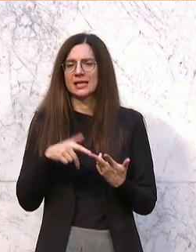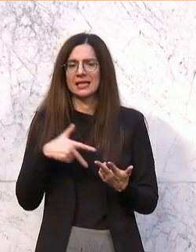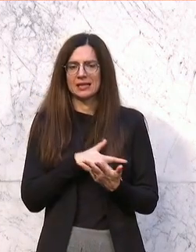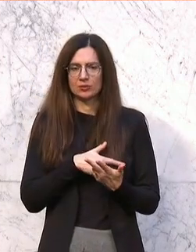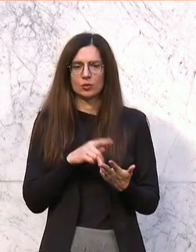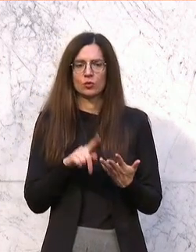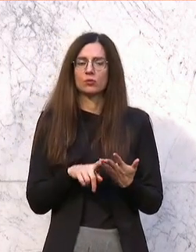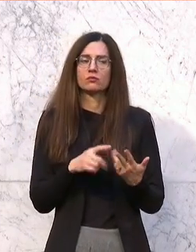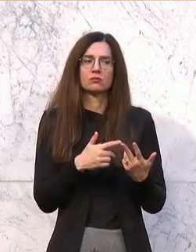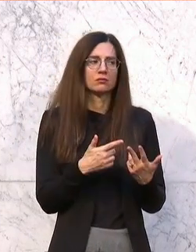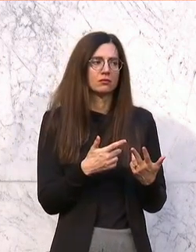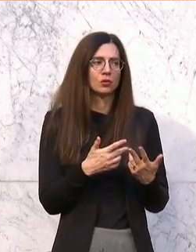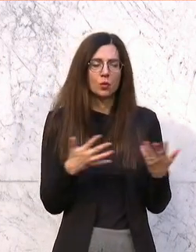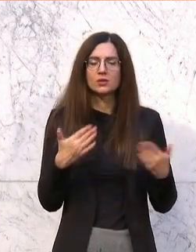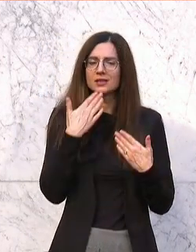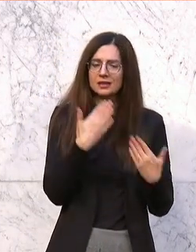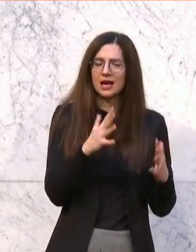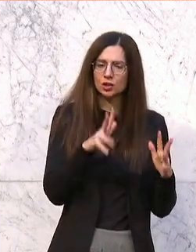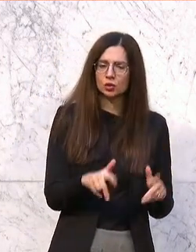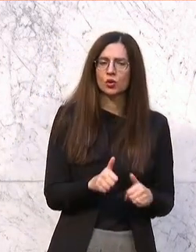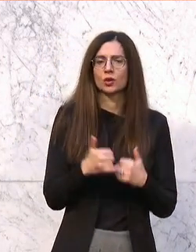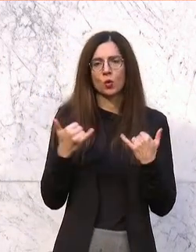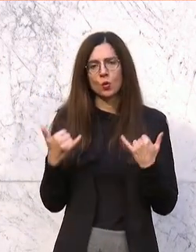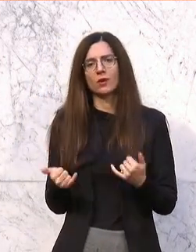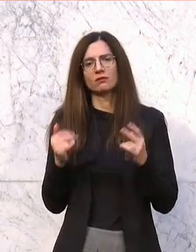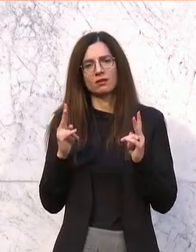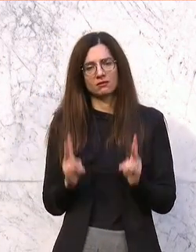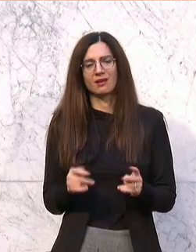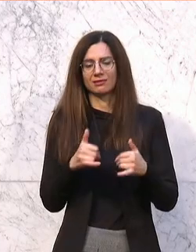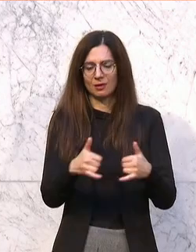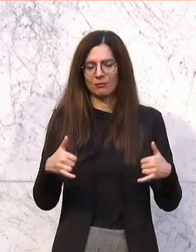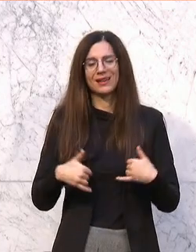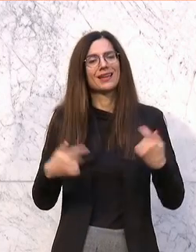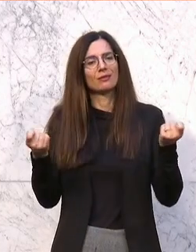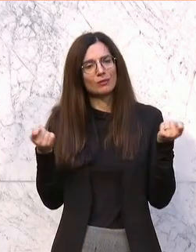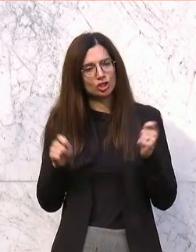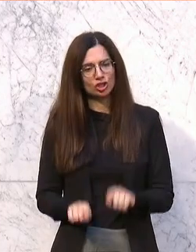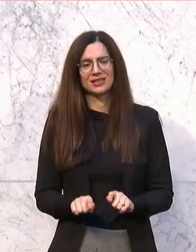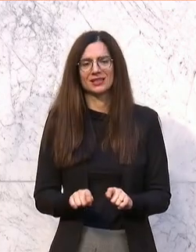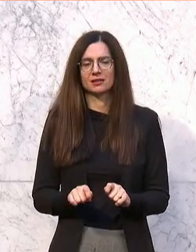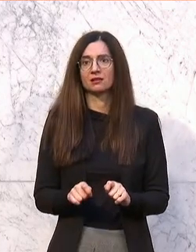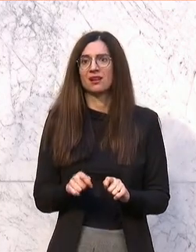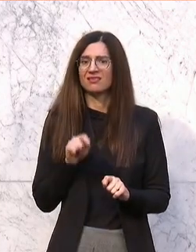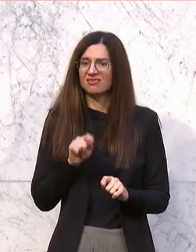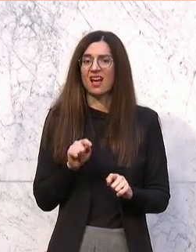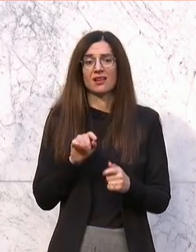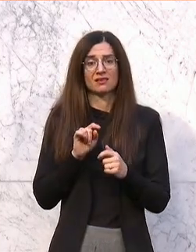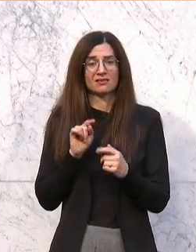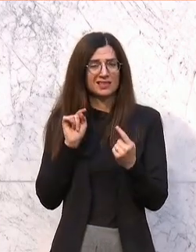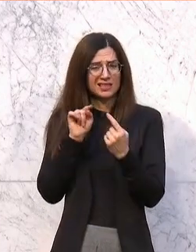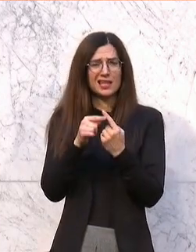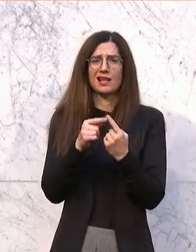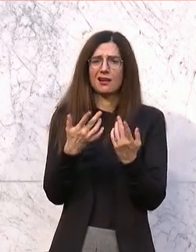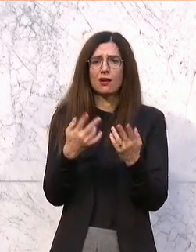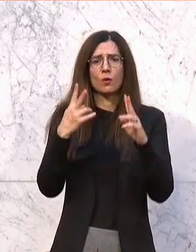SPÖ wirklich ein Dankeschön, dass wir heute das hier beschließen können, weil da geht es um Österreich.